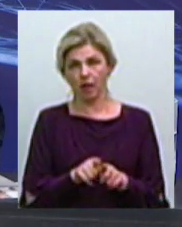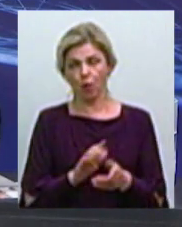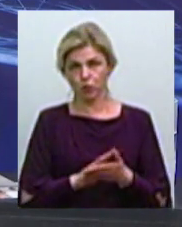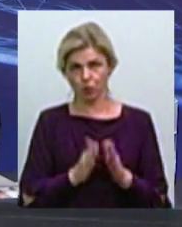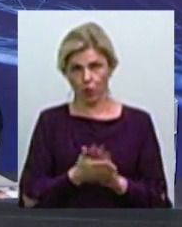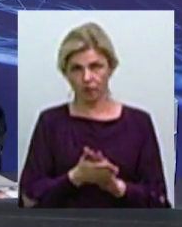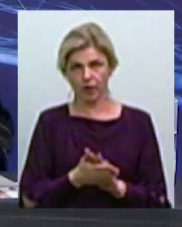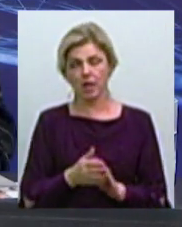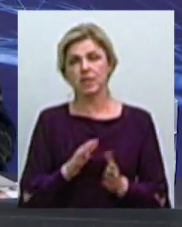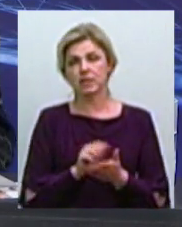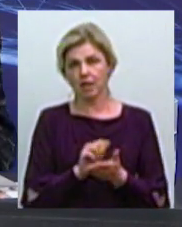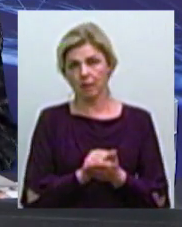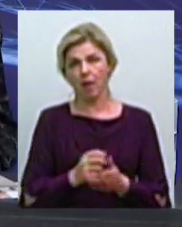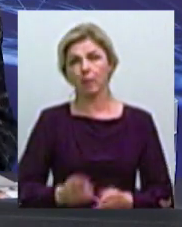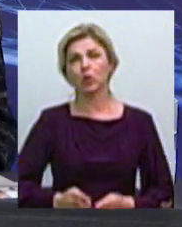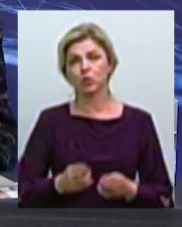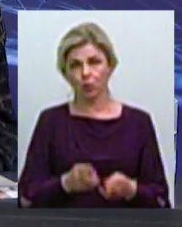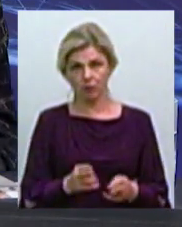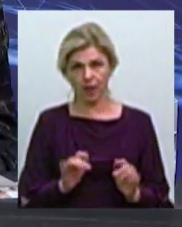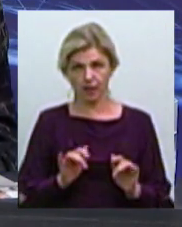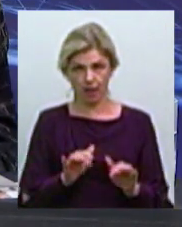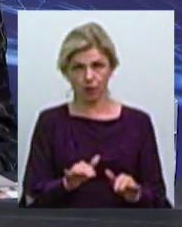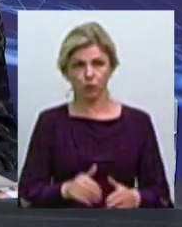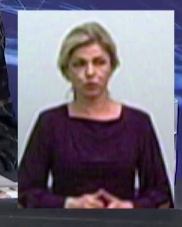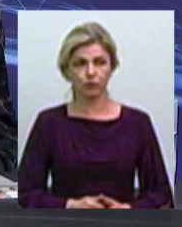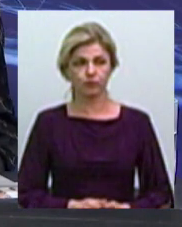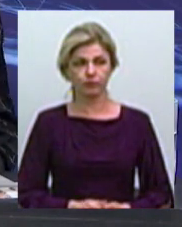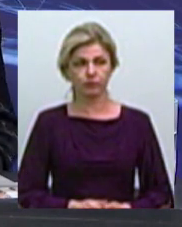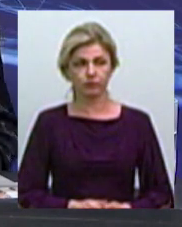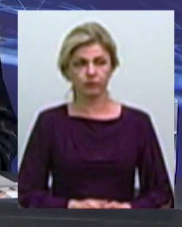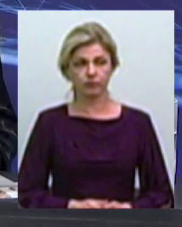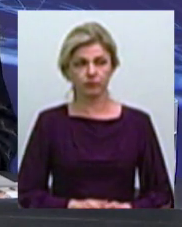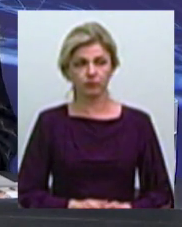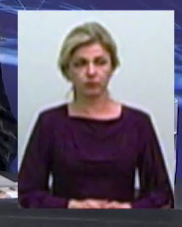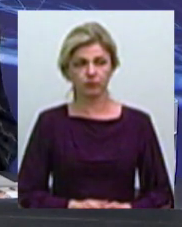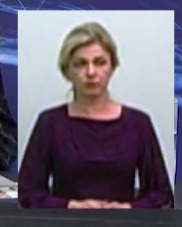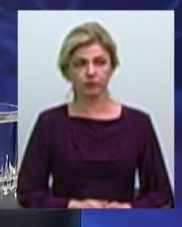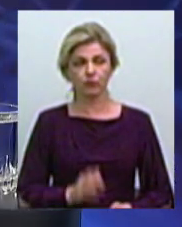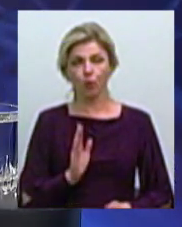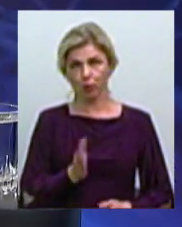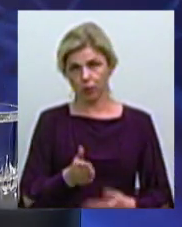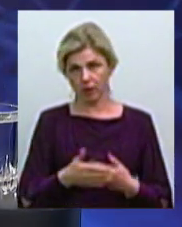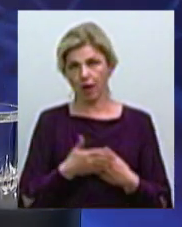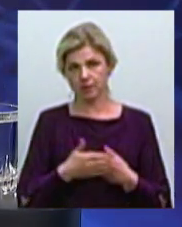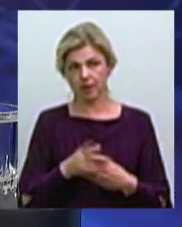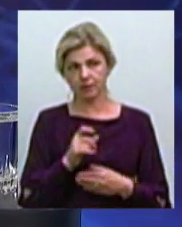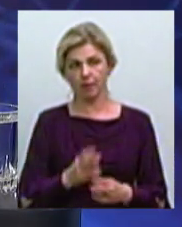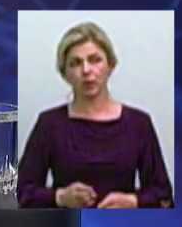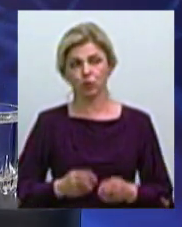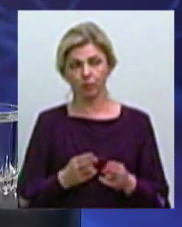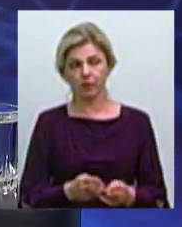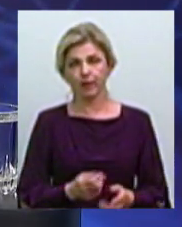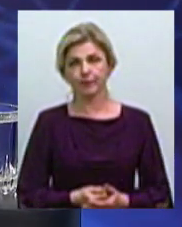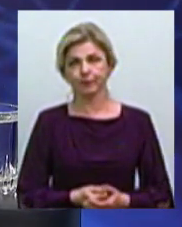условиях, да, заниматься преступной деятельностью. Вот. И будут иметь наказание за это преступление, конечно. А